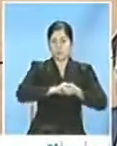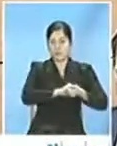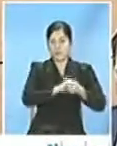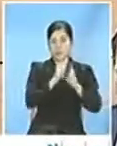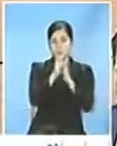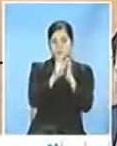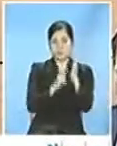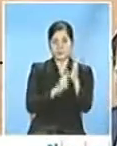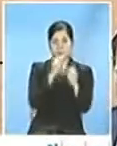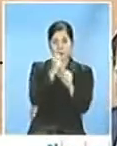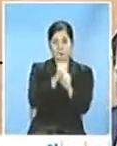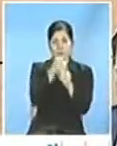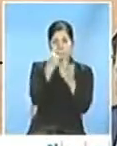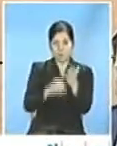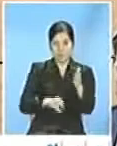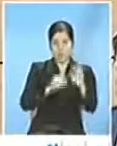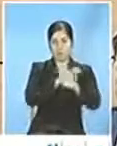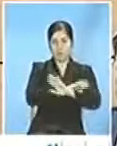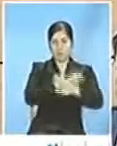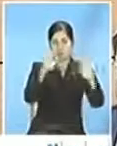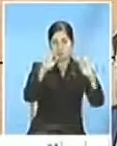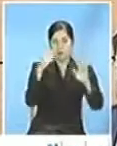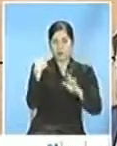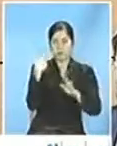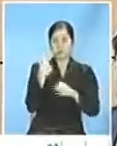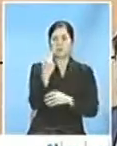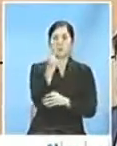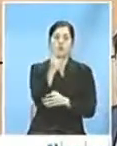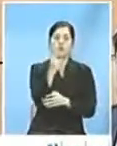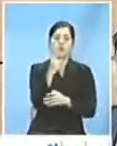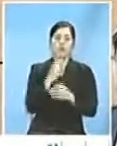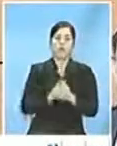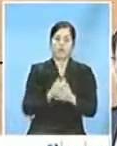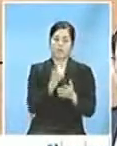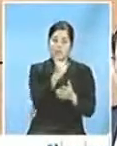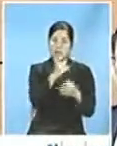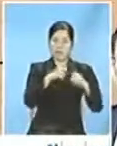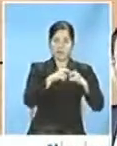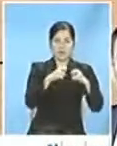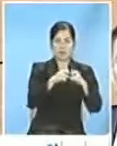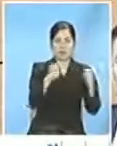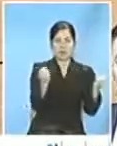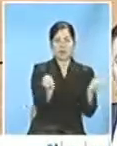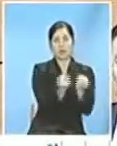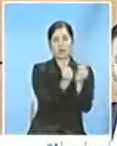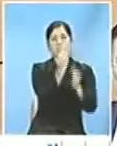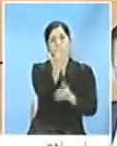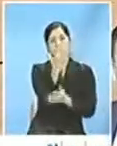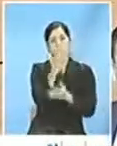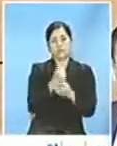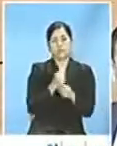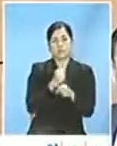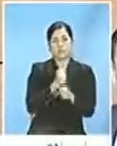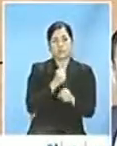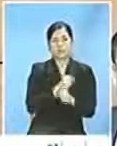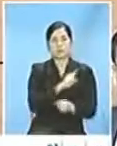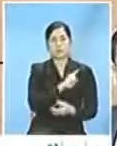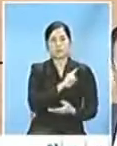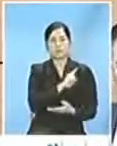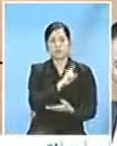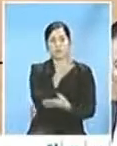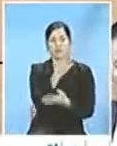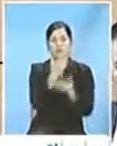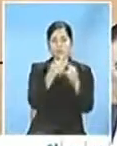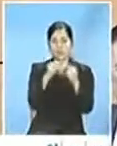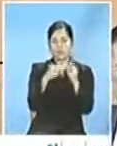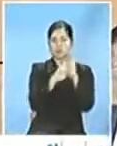รมของคุณนิยมวรปัญญาไอ้นี่ท่านอาจจะไม่ได้มีผลกระทบอาจจะไม่ได้ทำหน้าที่อาจจะไม่รับงานแต่ว่าเสน